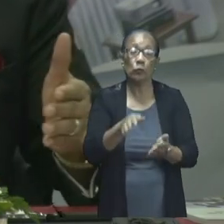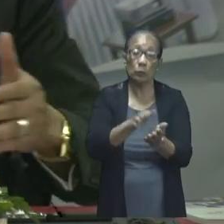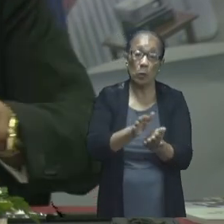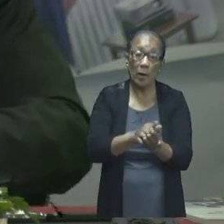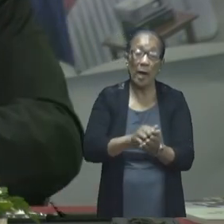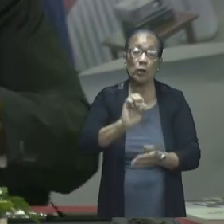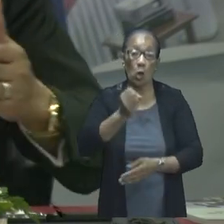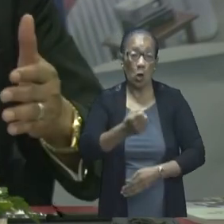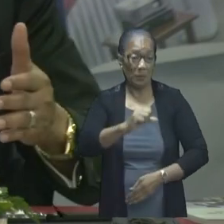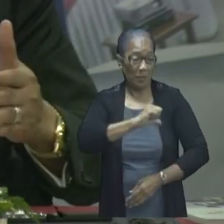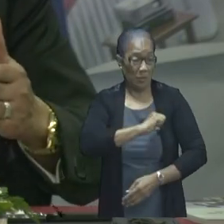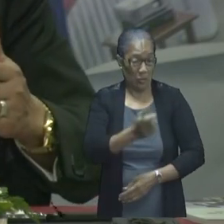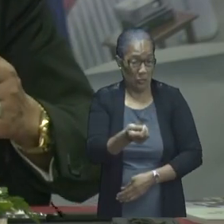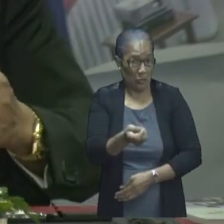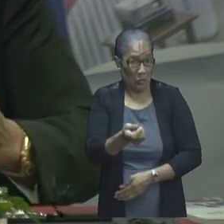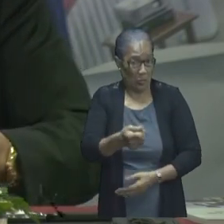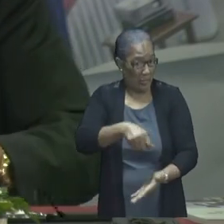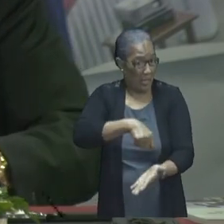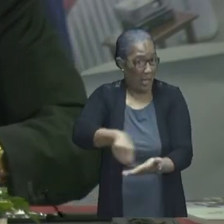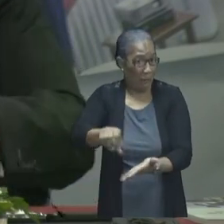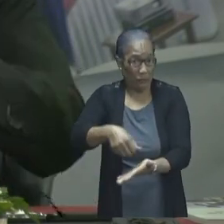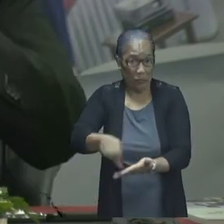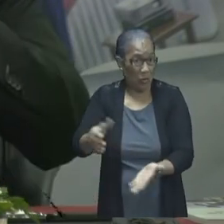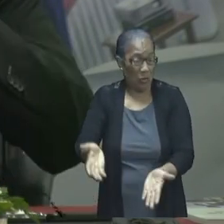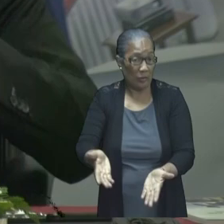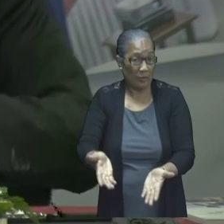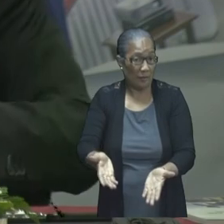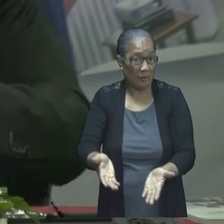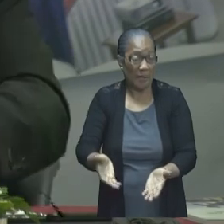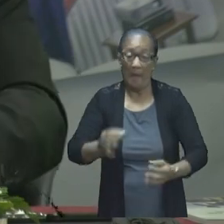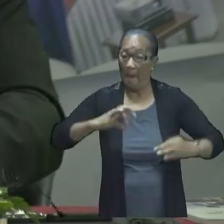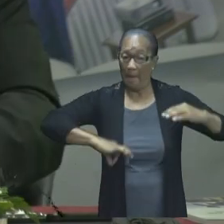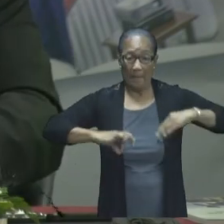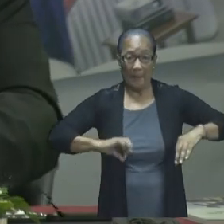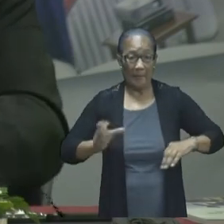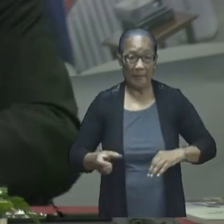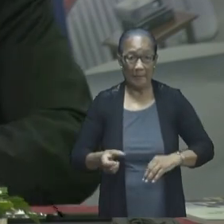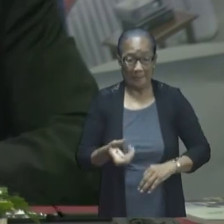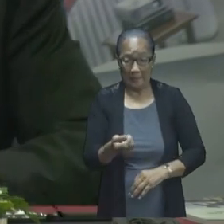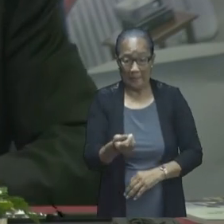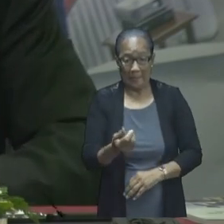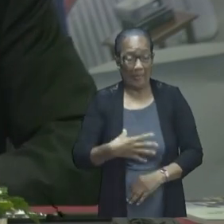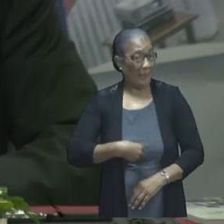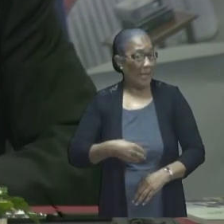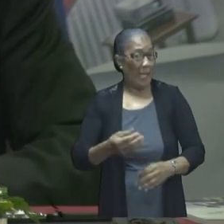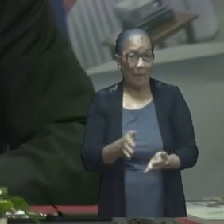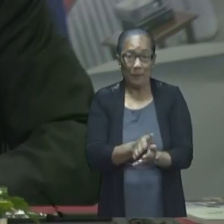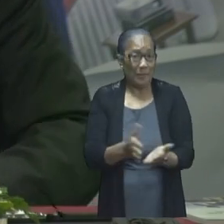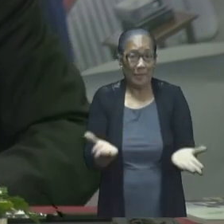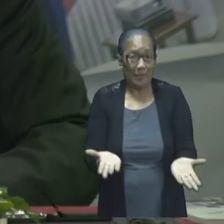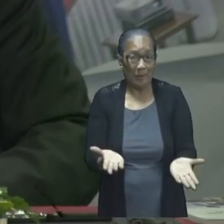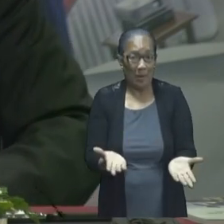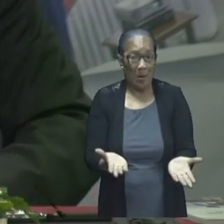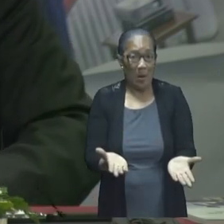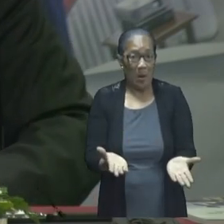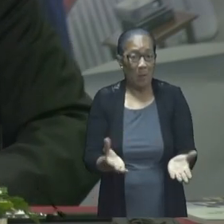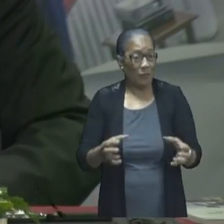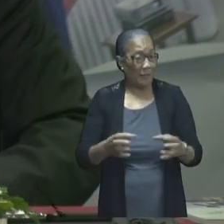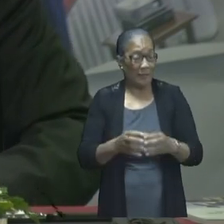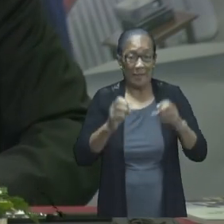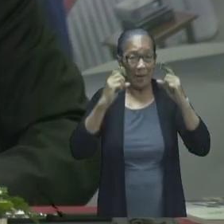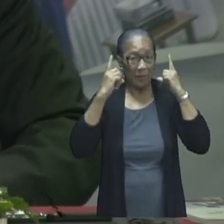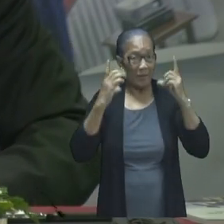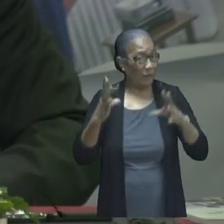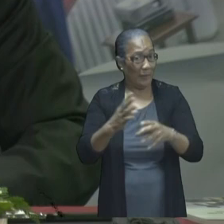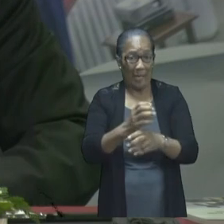af te lossen je rente af te lossen oude de ministers minder gaat om projecten voor de samenleven uit te voeren dus is amely